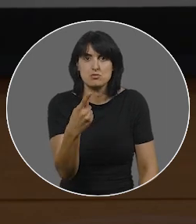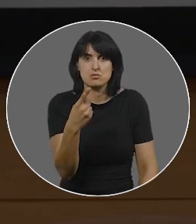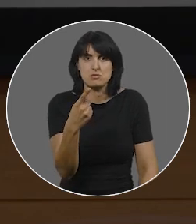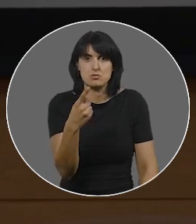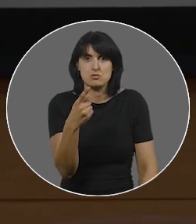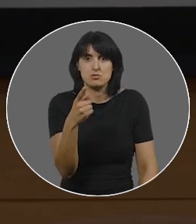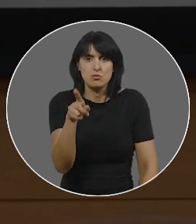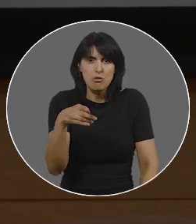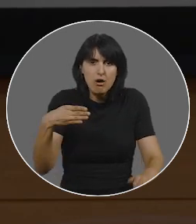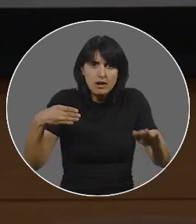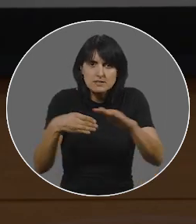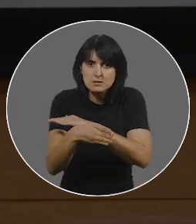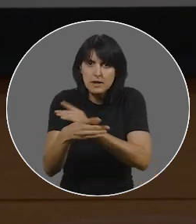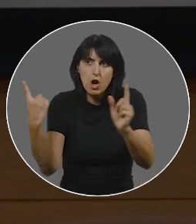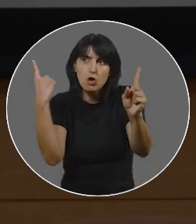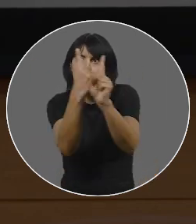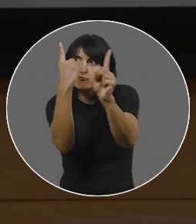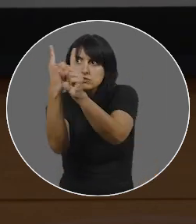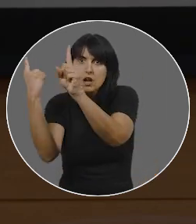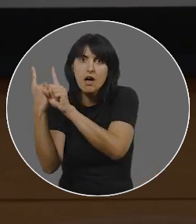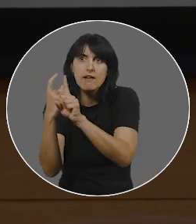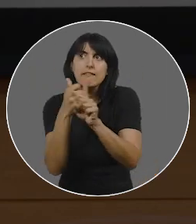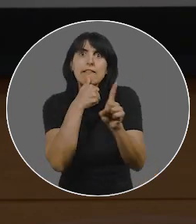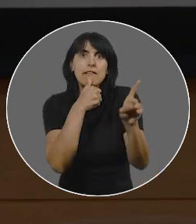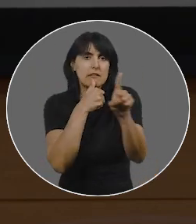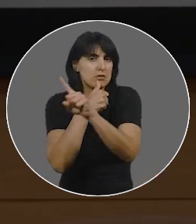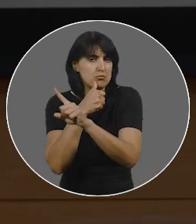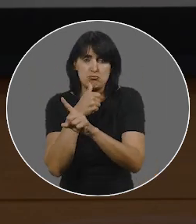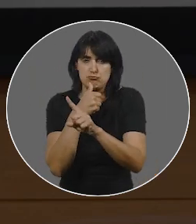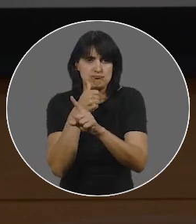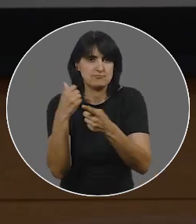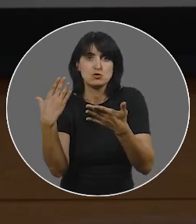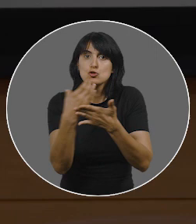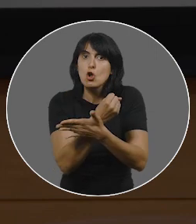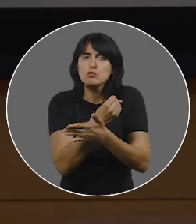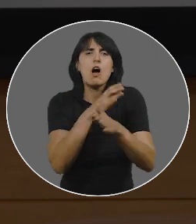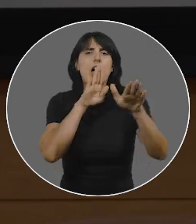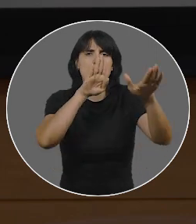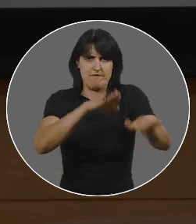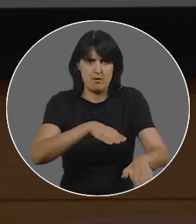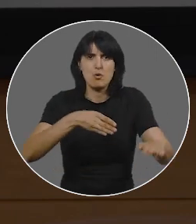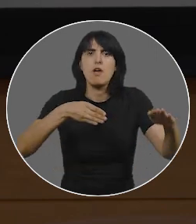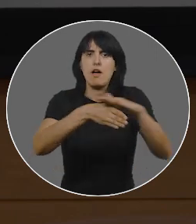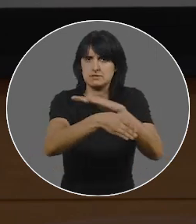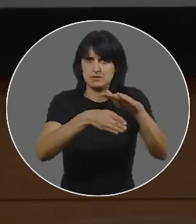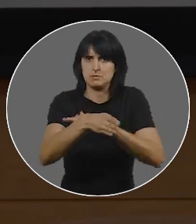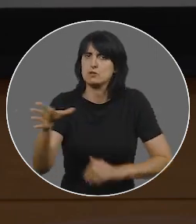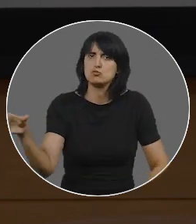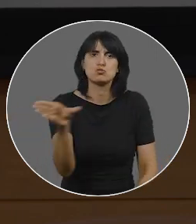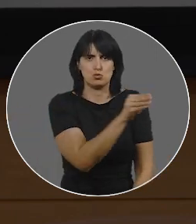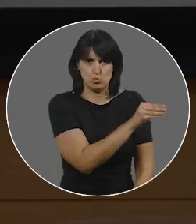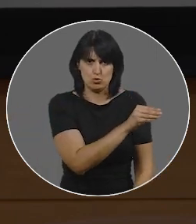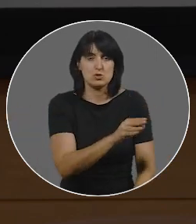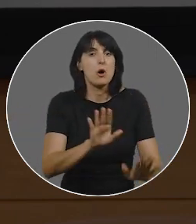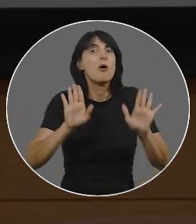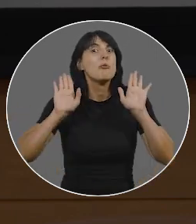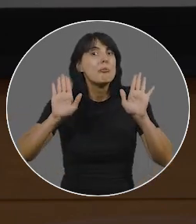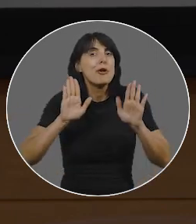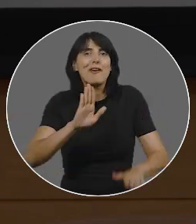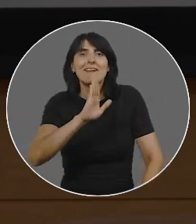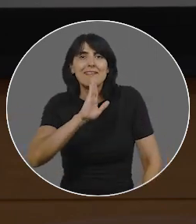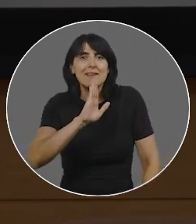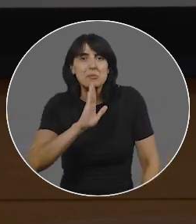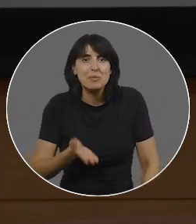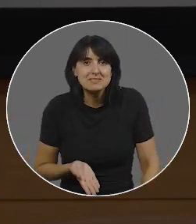que no estigui a favor d'això i no la trobes. Tothom està a favor de l'accessibilitat, tothom. Però